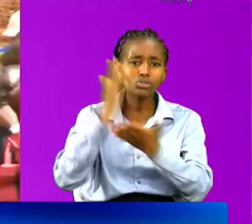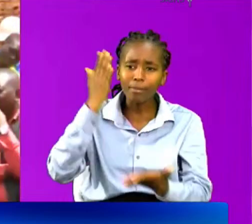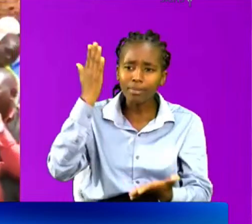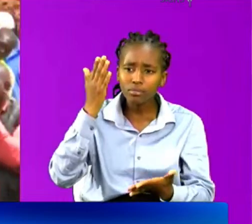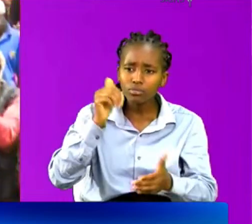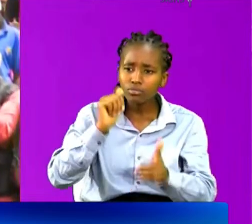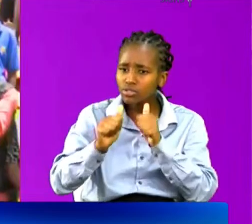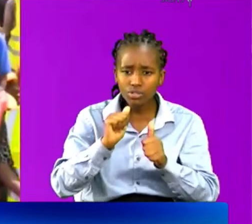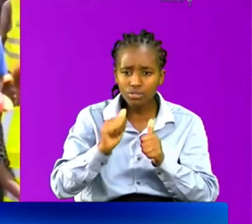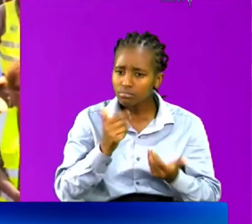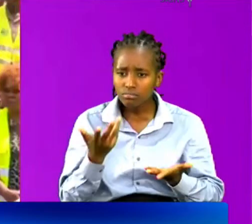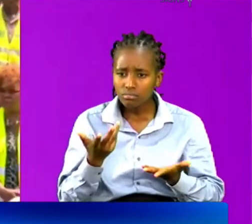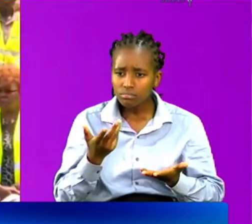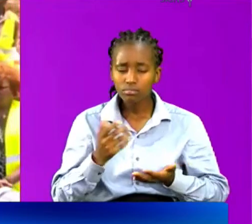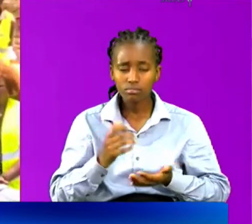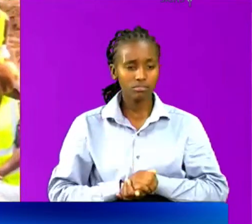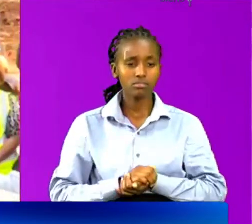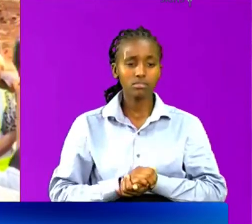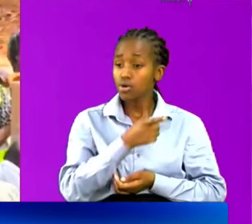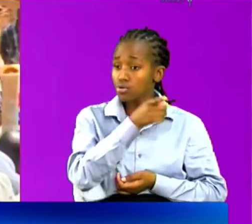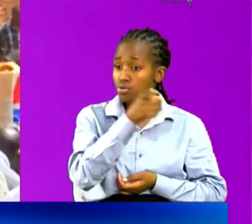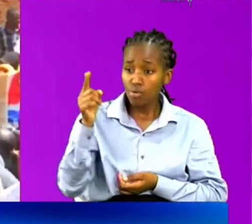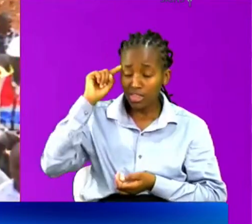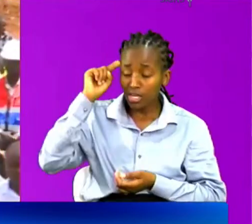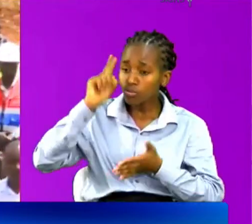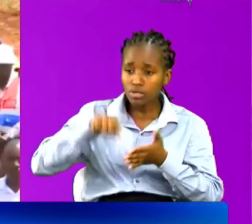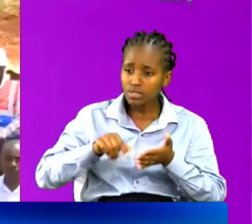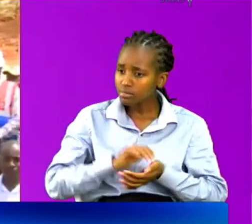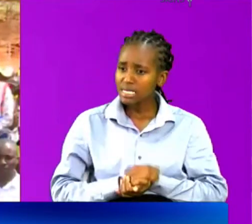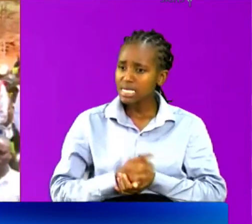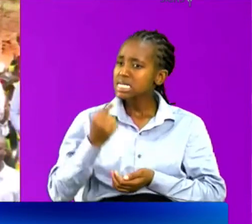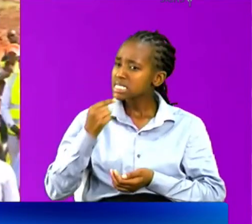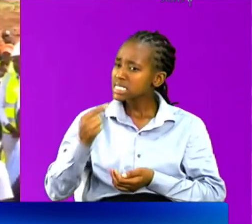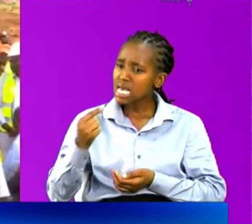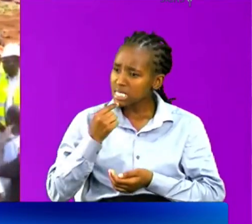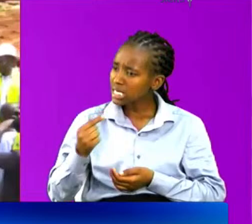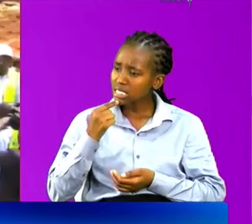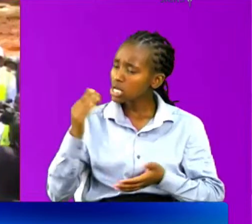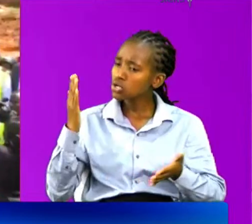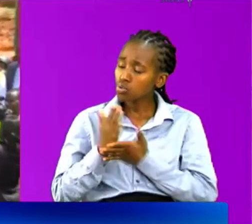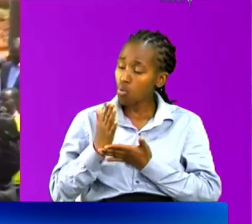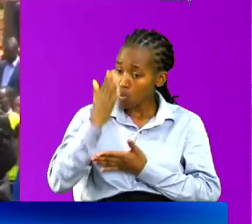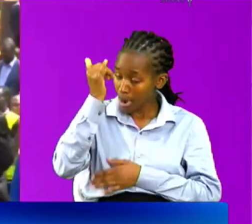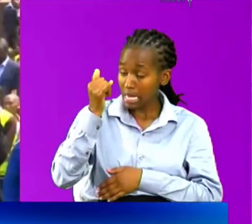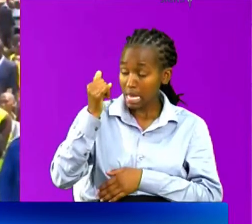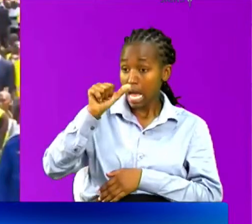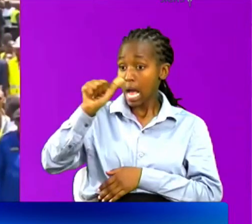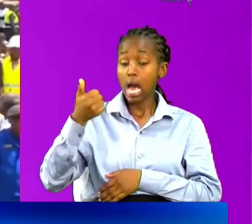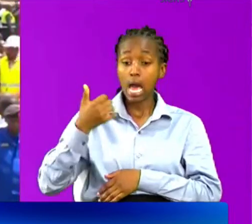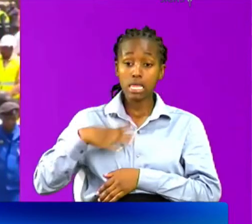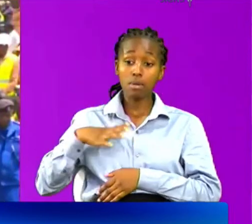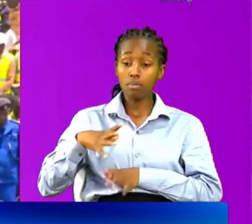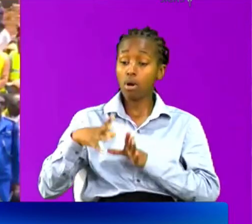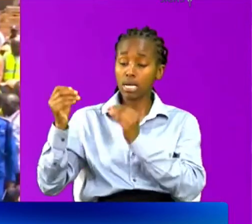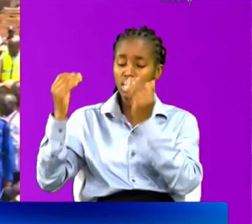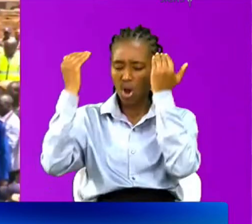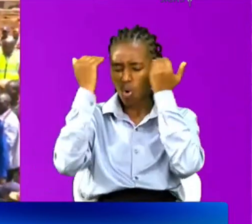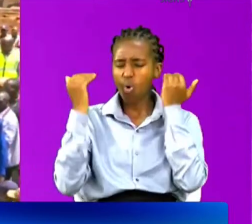Mimi nauliza nyinyi watu wa hapa Bayania, nataka mniambie ukweli. Kuna watu wengine wameenda kotini hata wanataka hii kazi